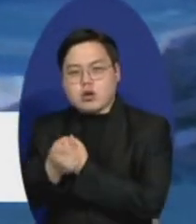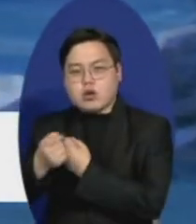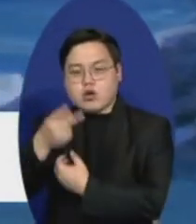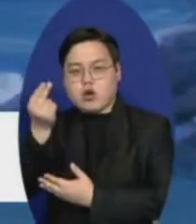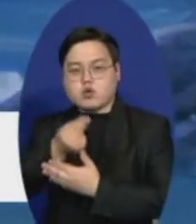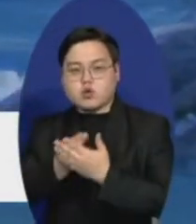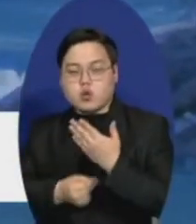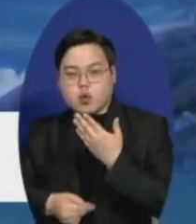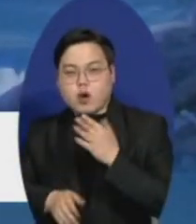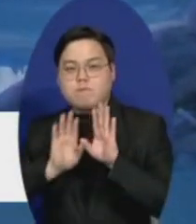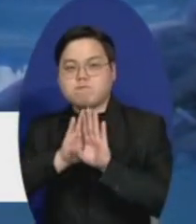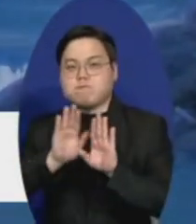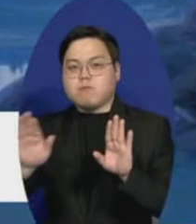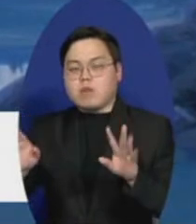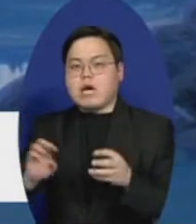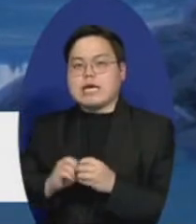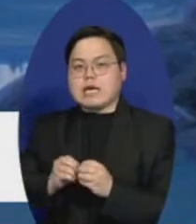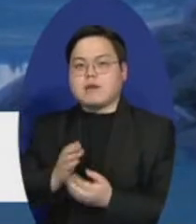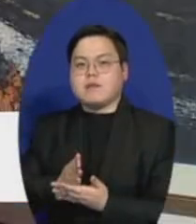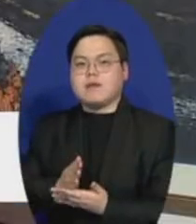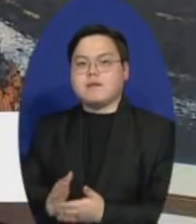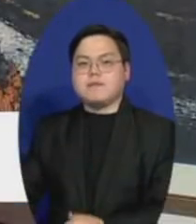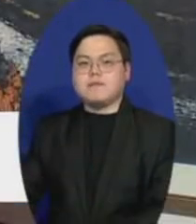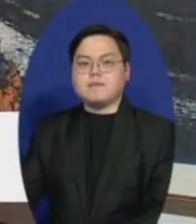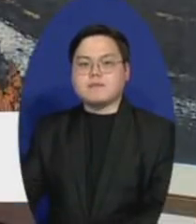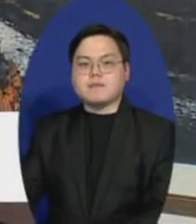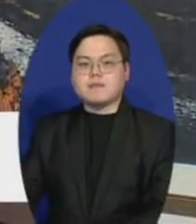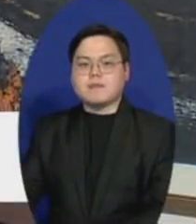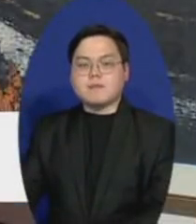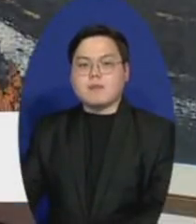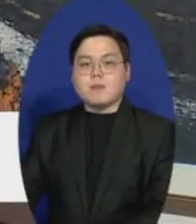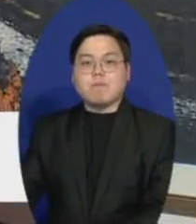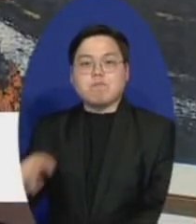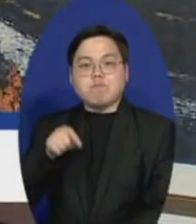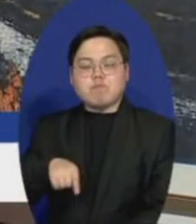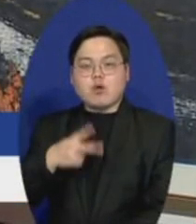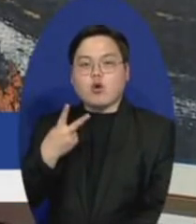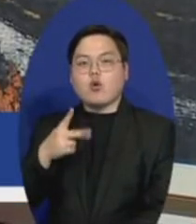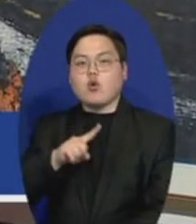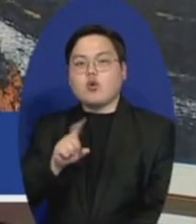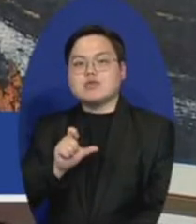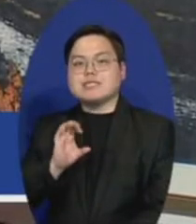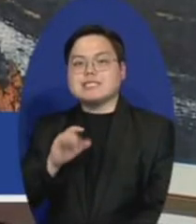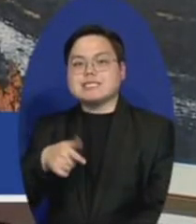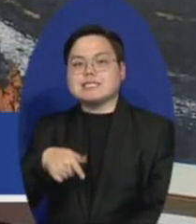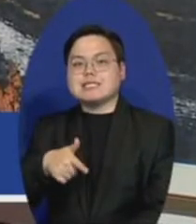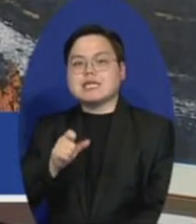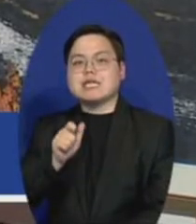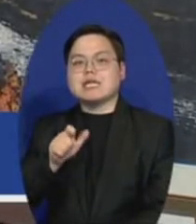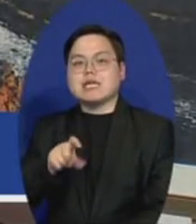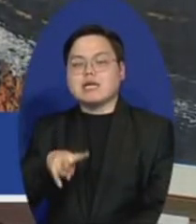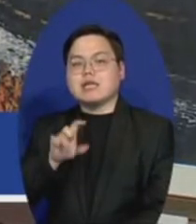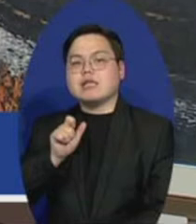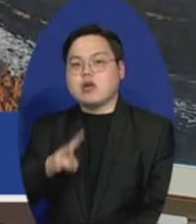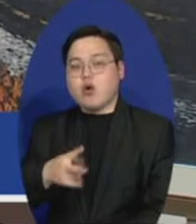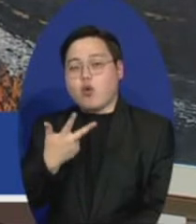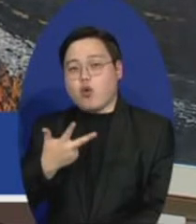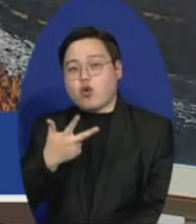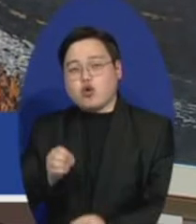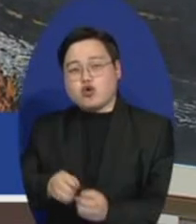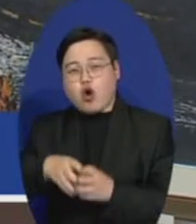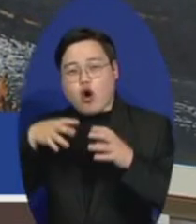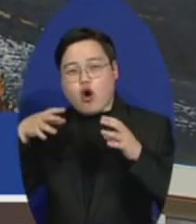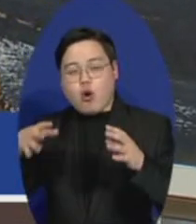уран зургийн урлагтаа буулгасан гэлээ. Энэ үзэсгэлэнд бол би 3 одоо том бүтээлийнхээ эскизийг